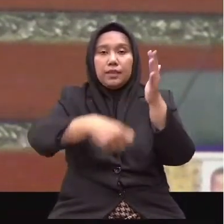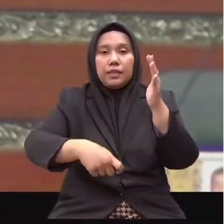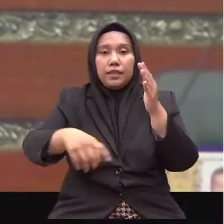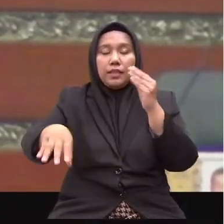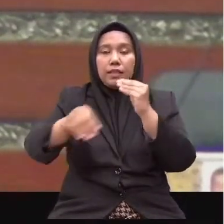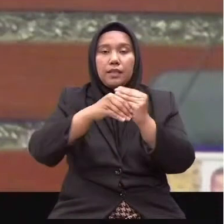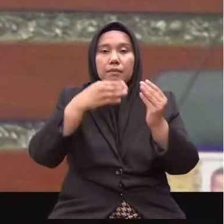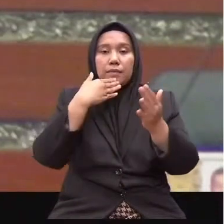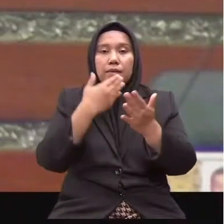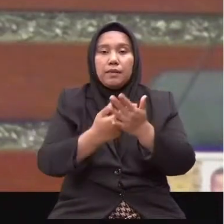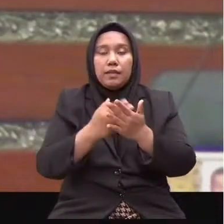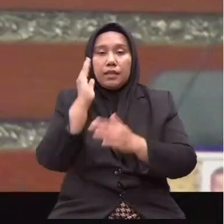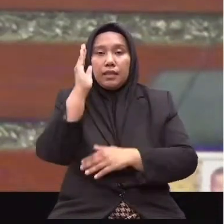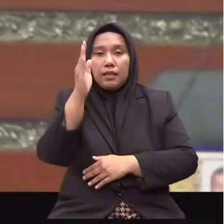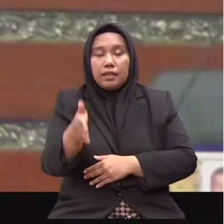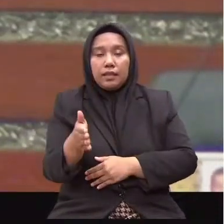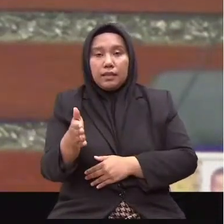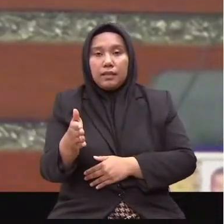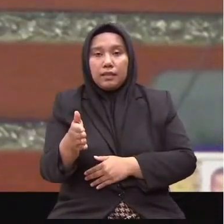akan